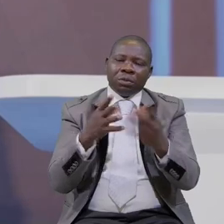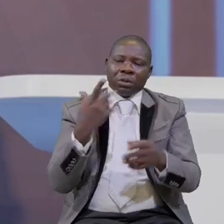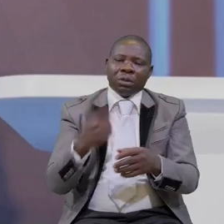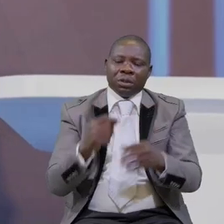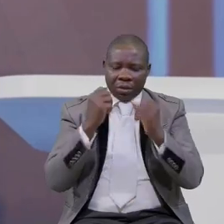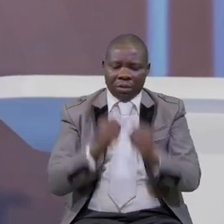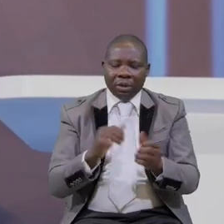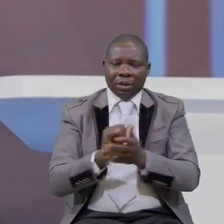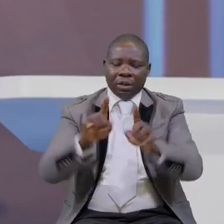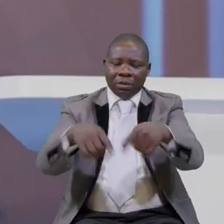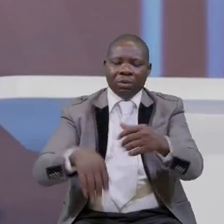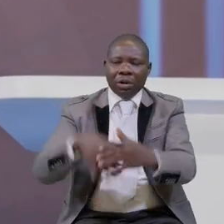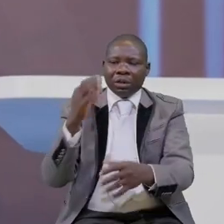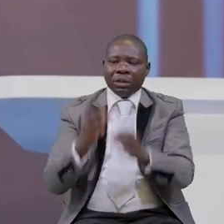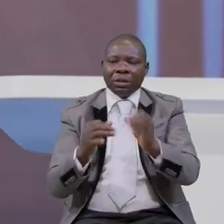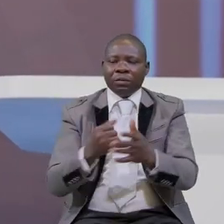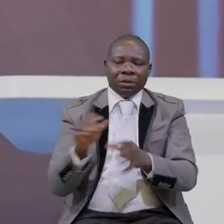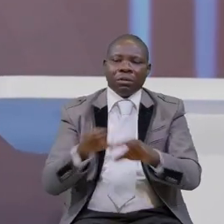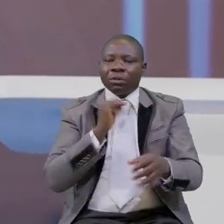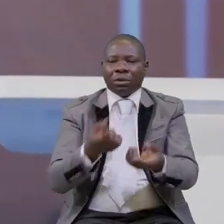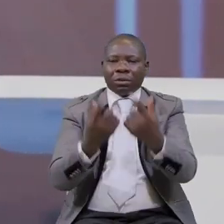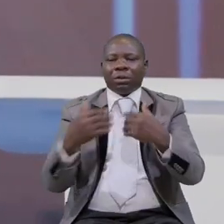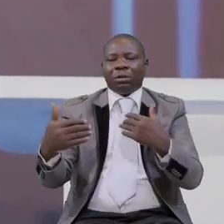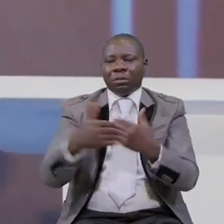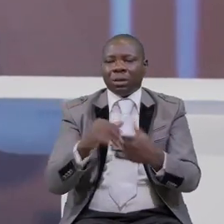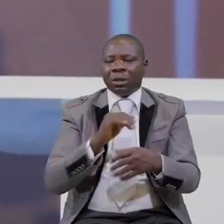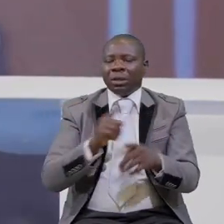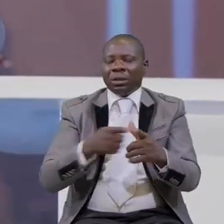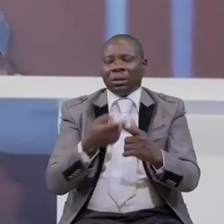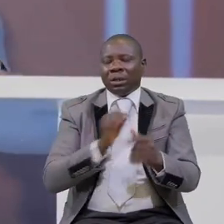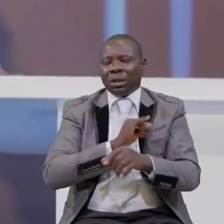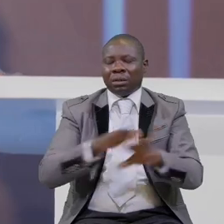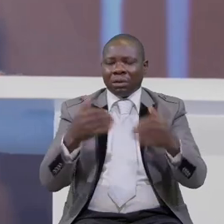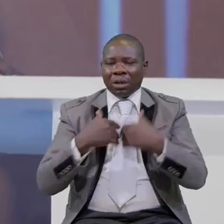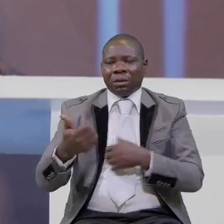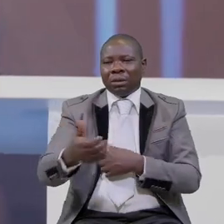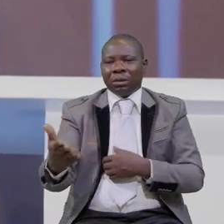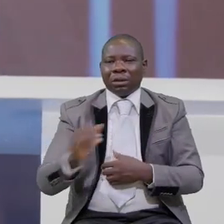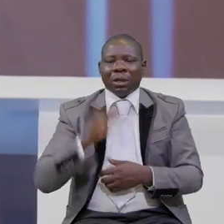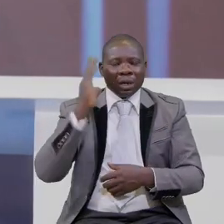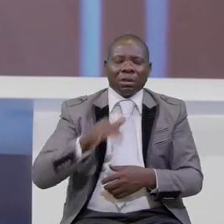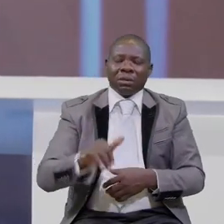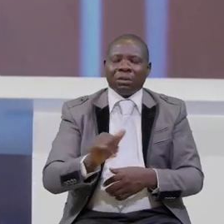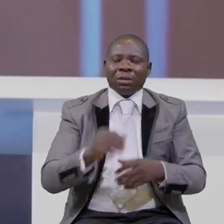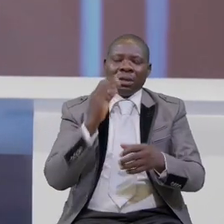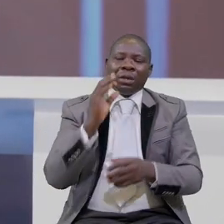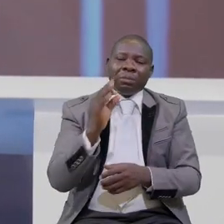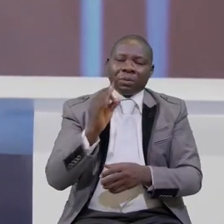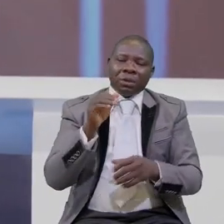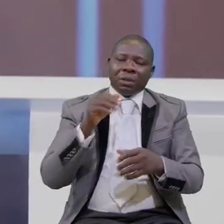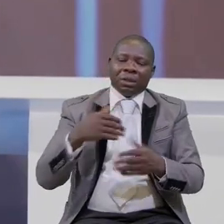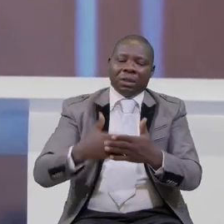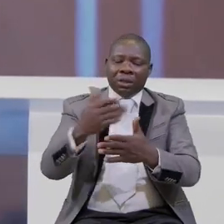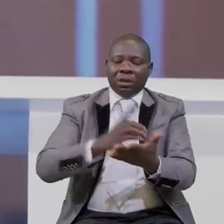sort, si ça ne revient pas, je n'aurai plus rien. Je vais prêcher la semaine prochaine ailleurs, le